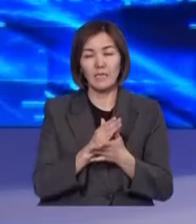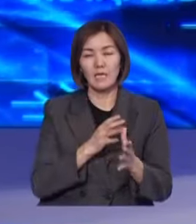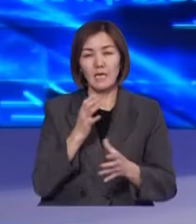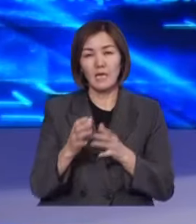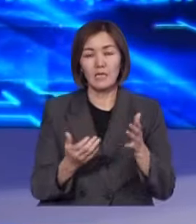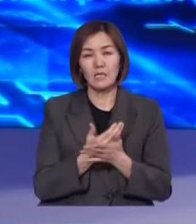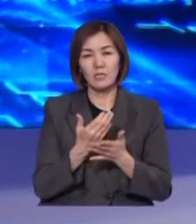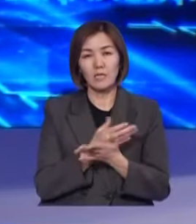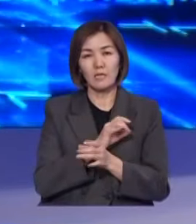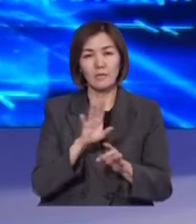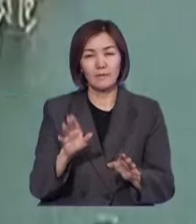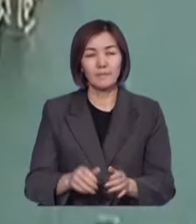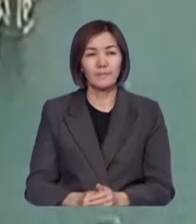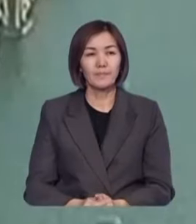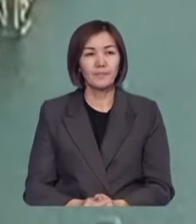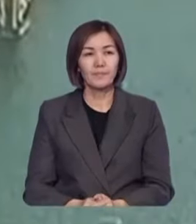өзгерістерге құлақ түрелік.